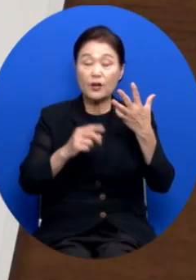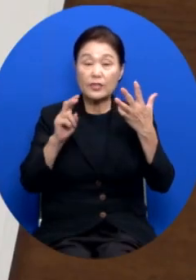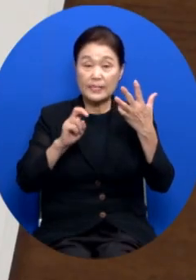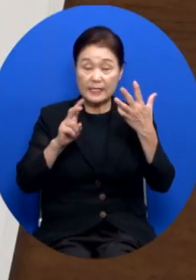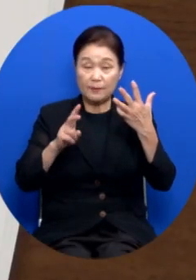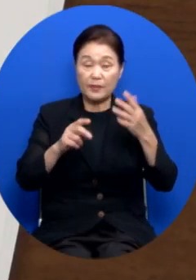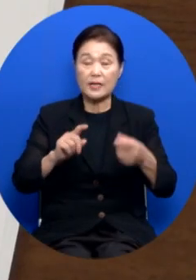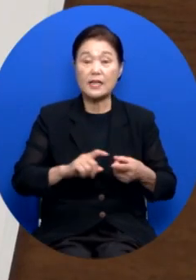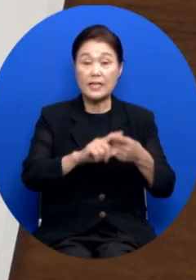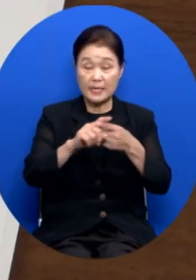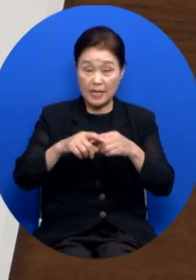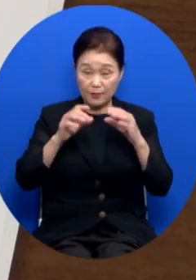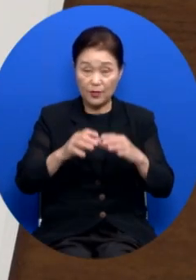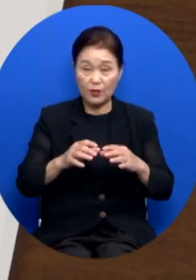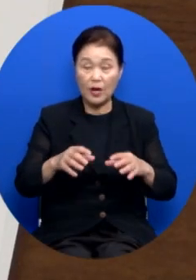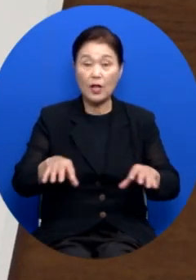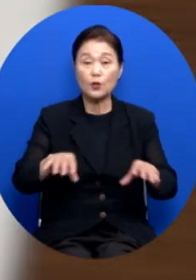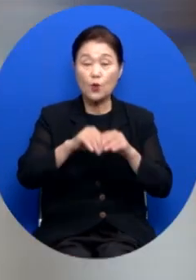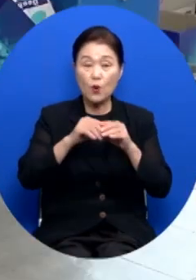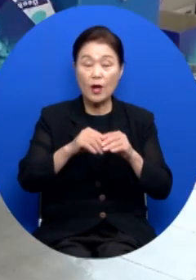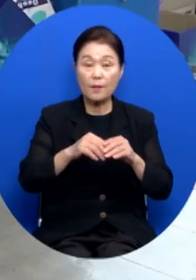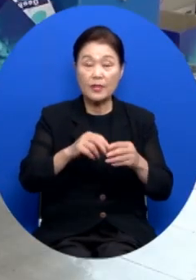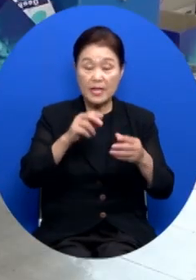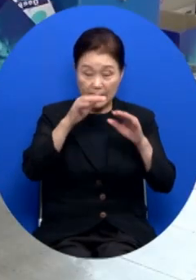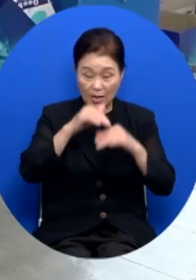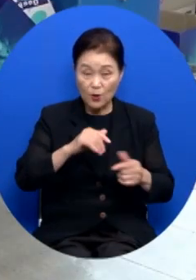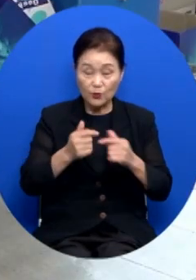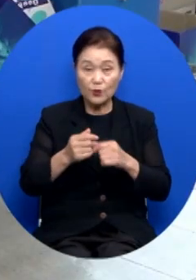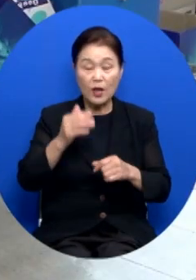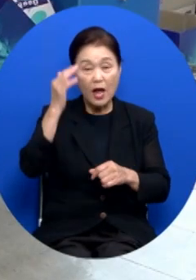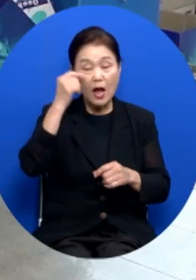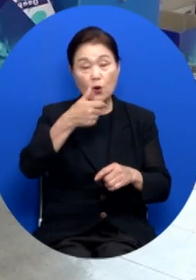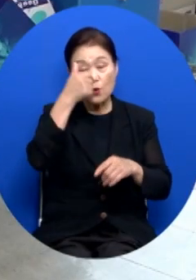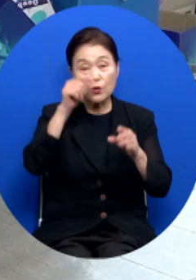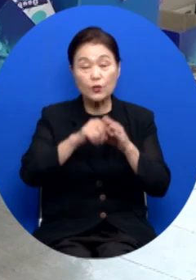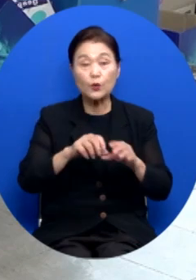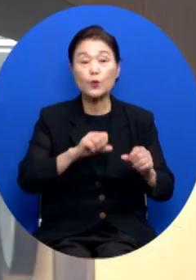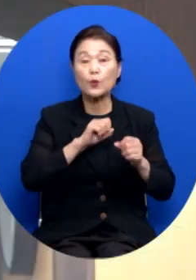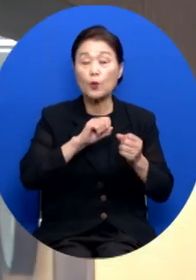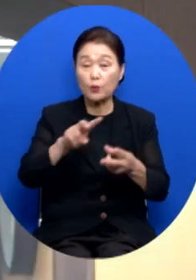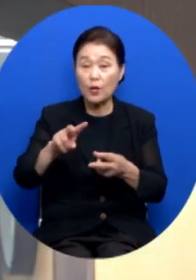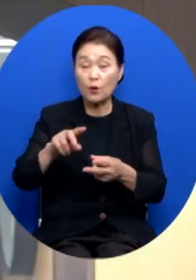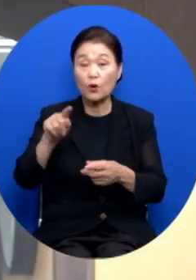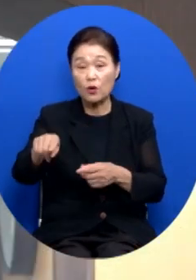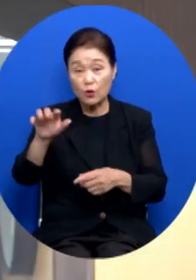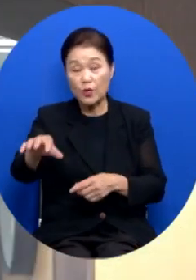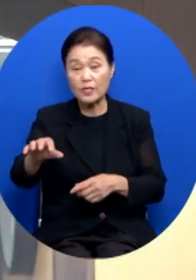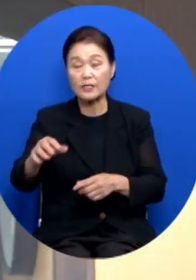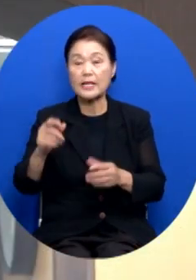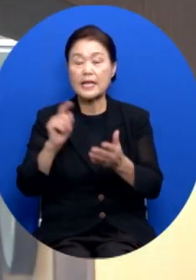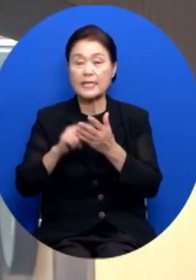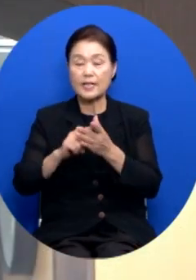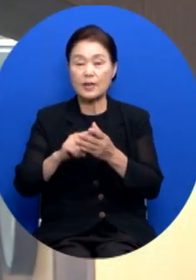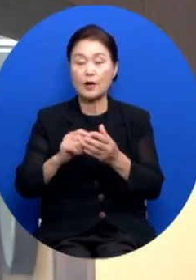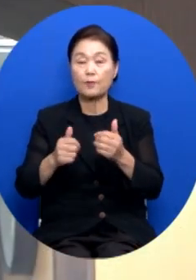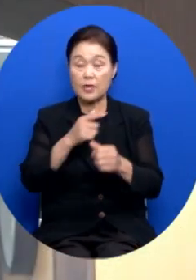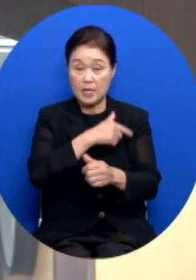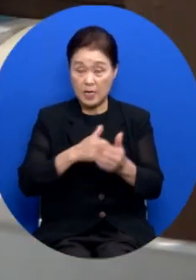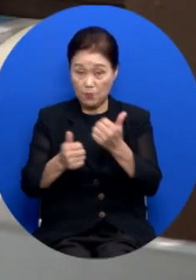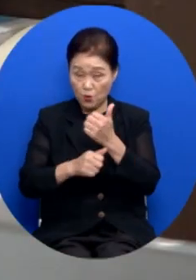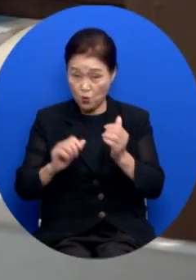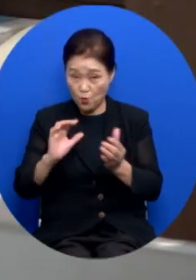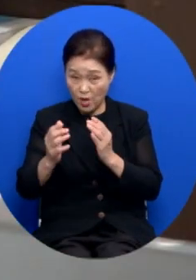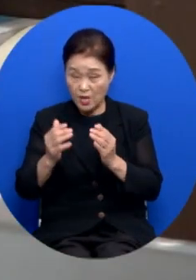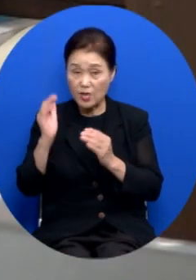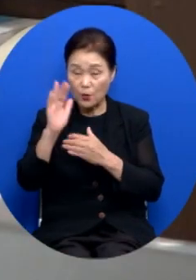연합기관 통합 합의문을 한기총에 보냈고 한기총은 오는 5일 오전 11시 긴급 임원회의를 열어 논의를